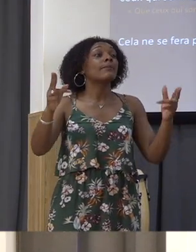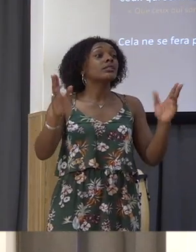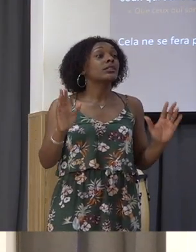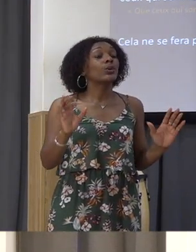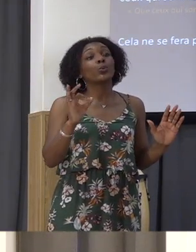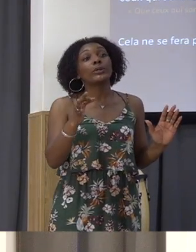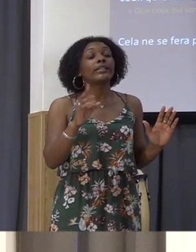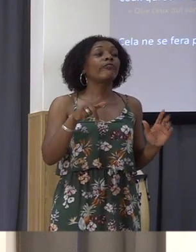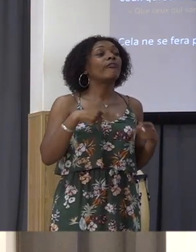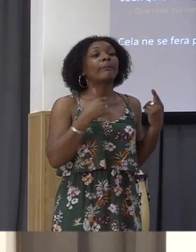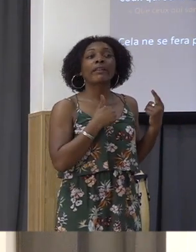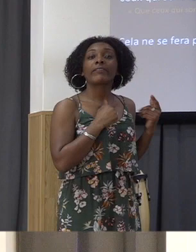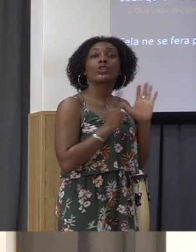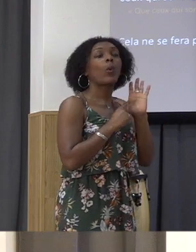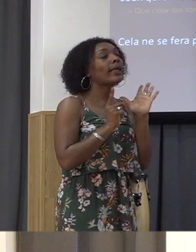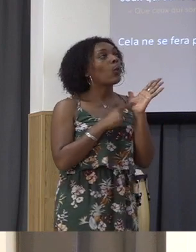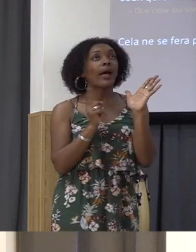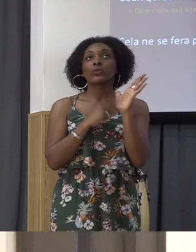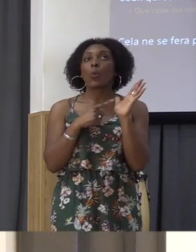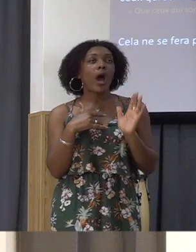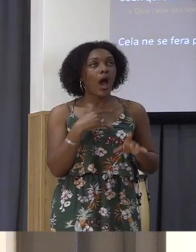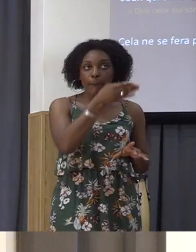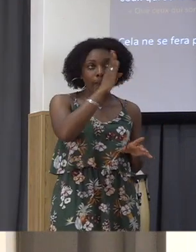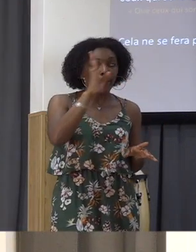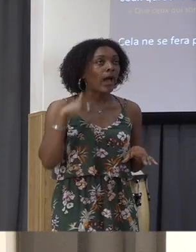respecter la vie privée des gens. Chacun a ses préoccupations.